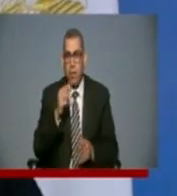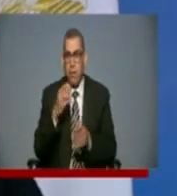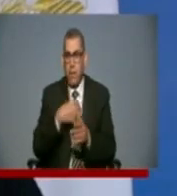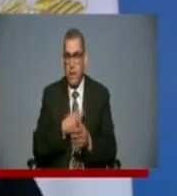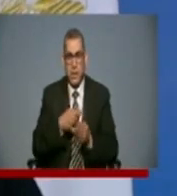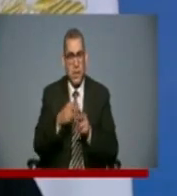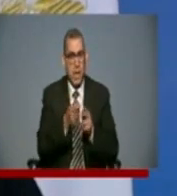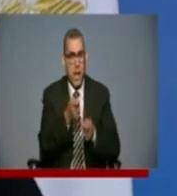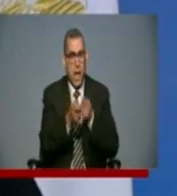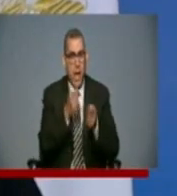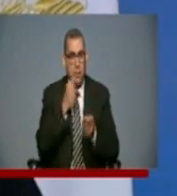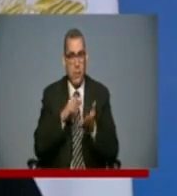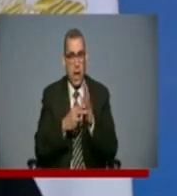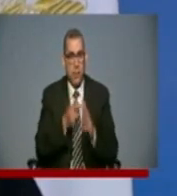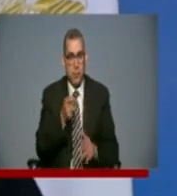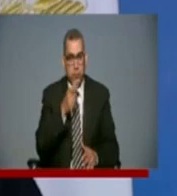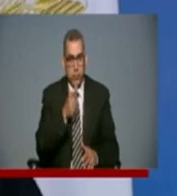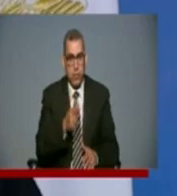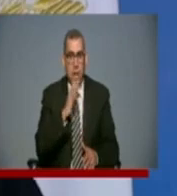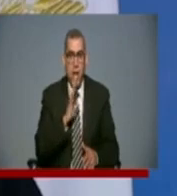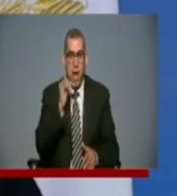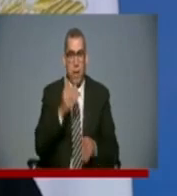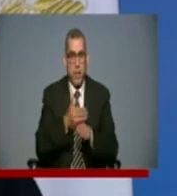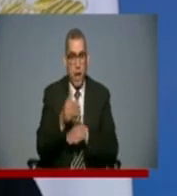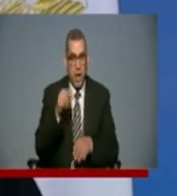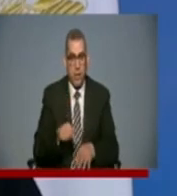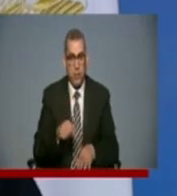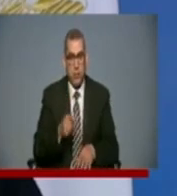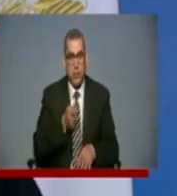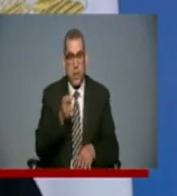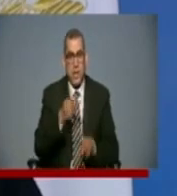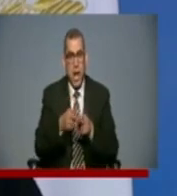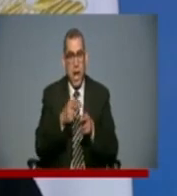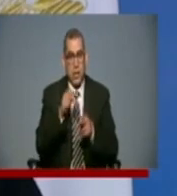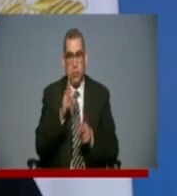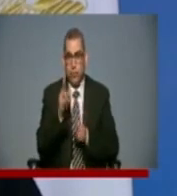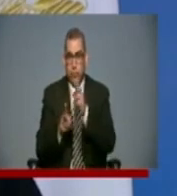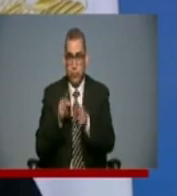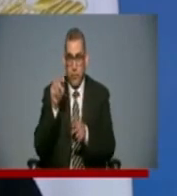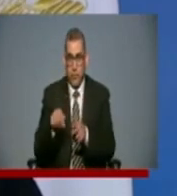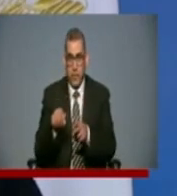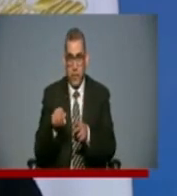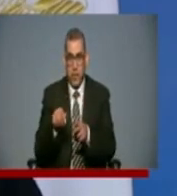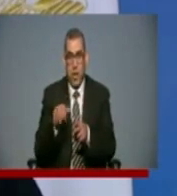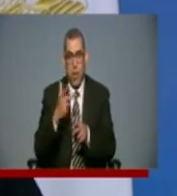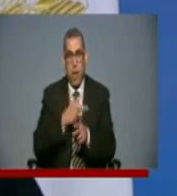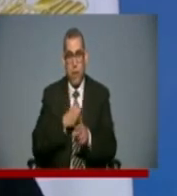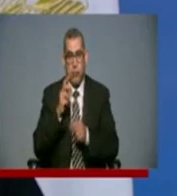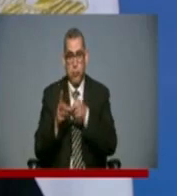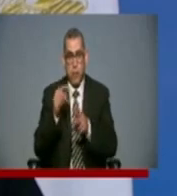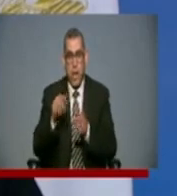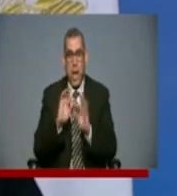كثيرة بنمر بيها، إصلاحات وتعديلات في بعض القوانين، كل ده بيأتي بالتزامن مع بعضه